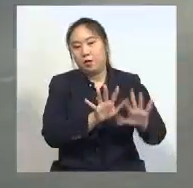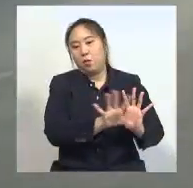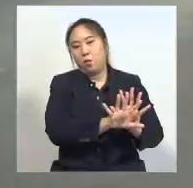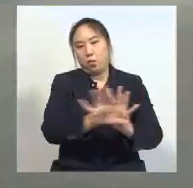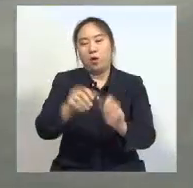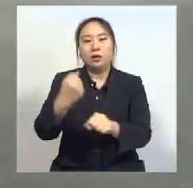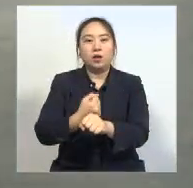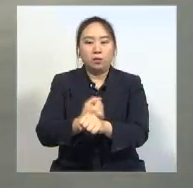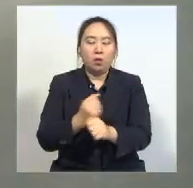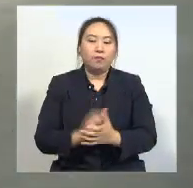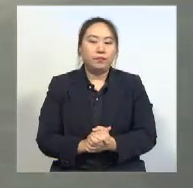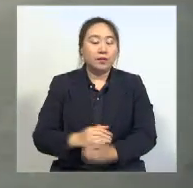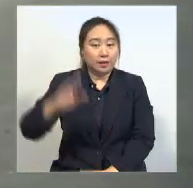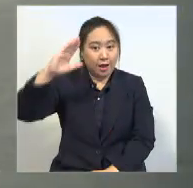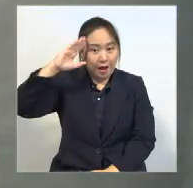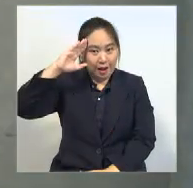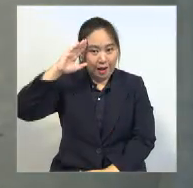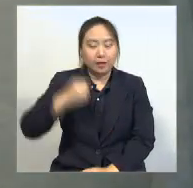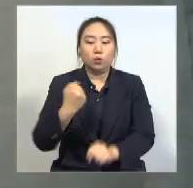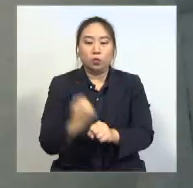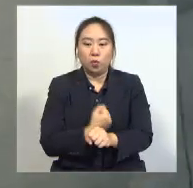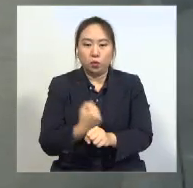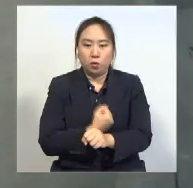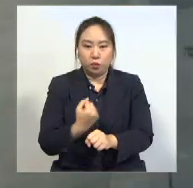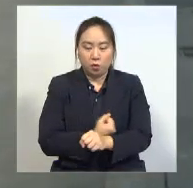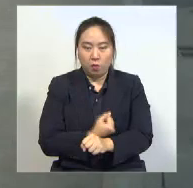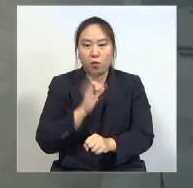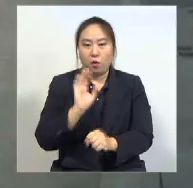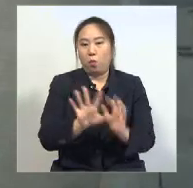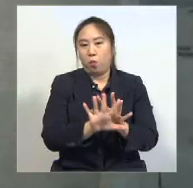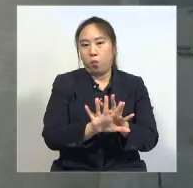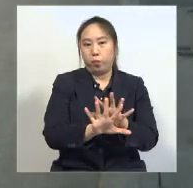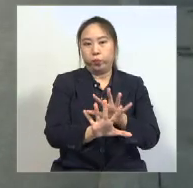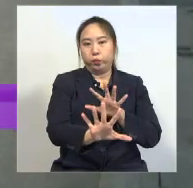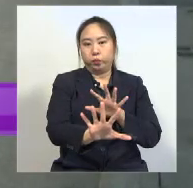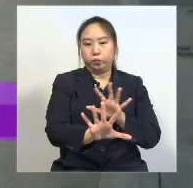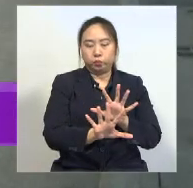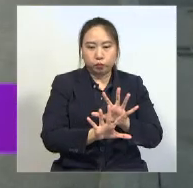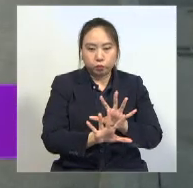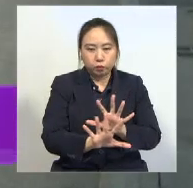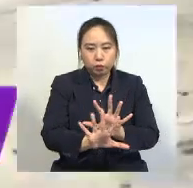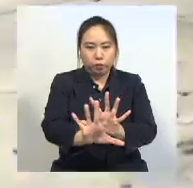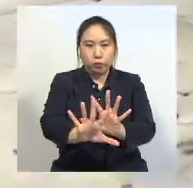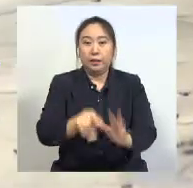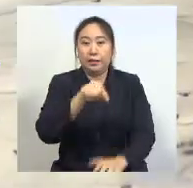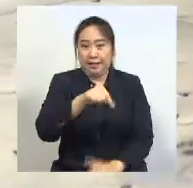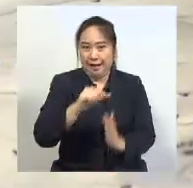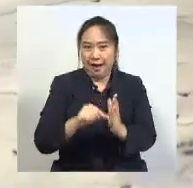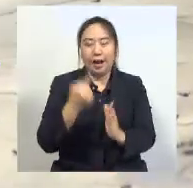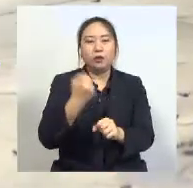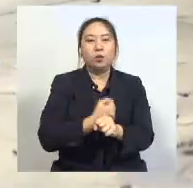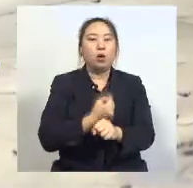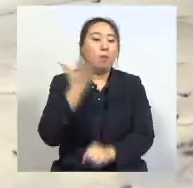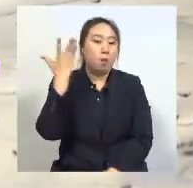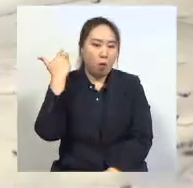โดยกองทัพภาคที่1ได้จัดซ้อมริ้วขบวนเสด็จพระราชดำเนินทางสถลมากหรือขบวนราบใหญ่เป็นครั้งแรกโดยเ